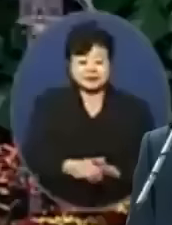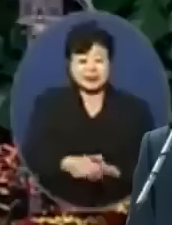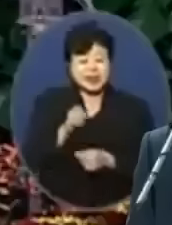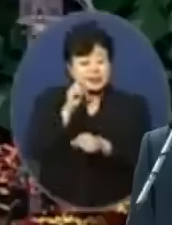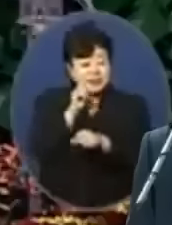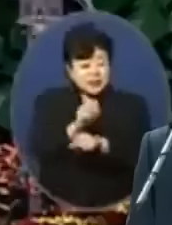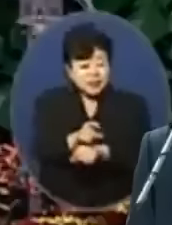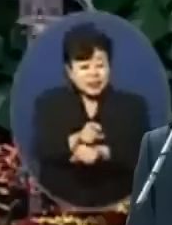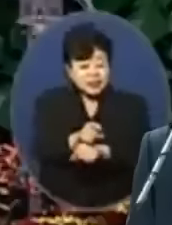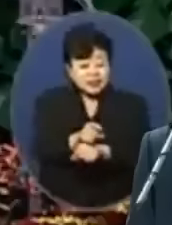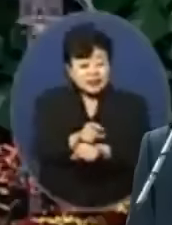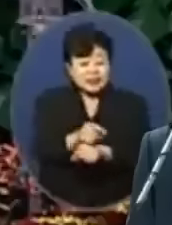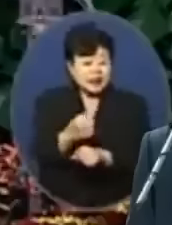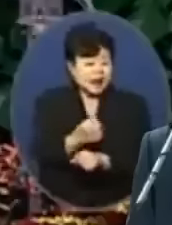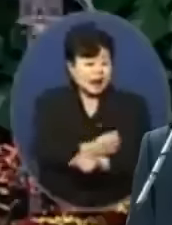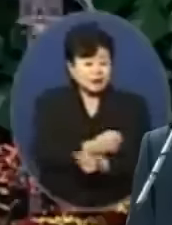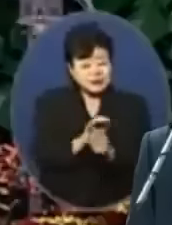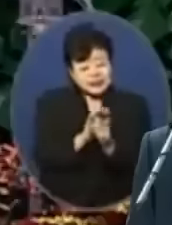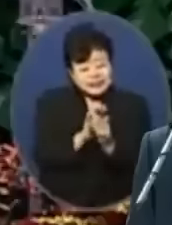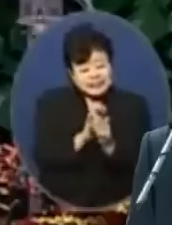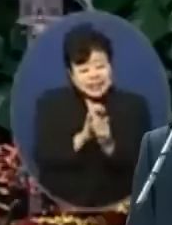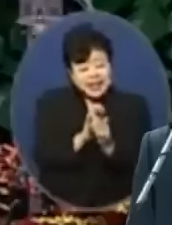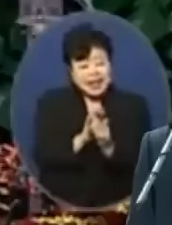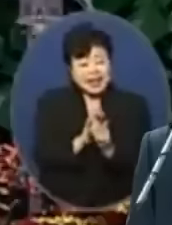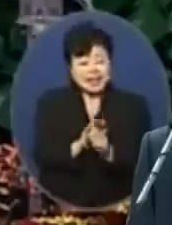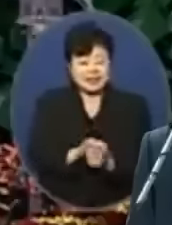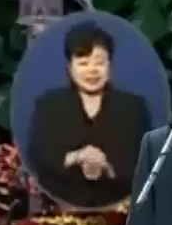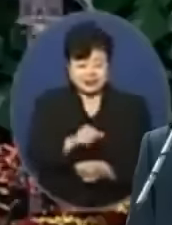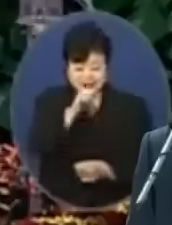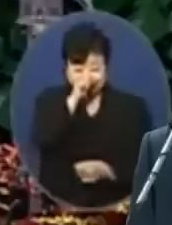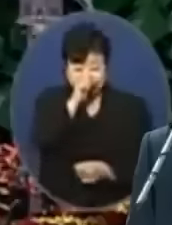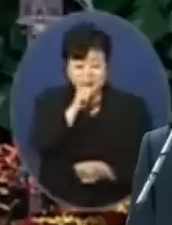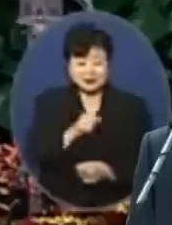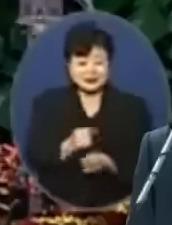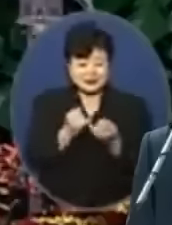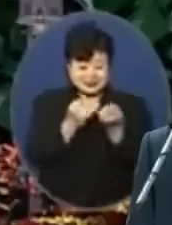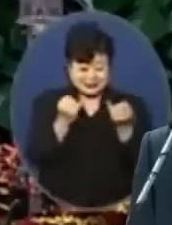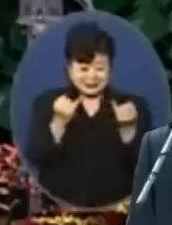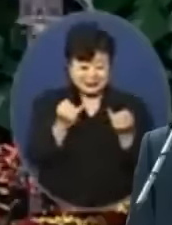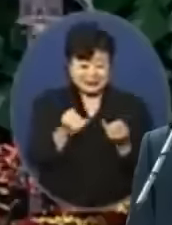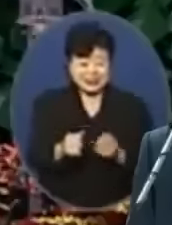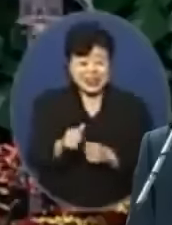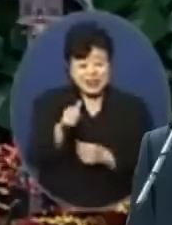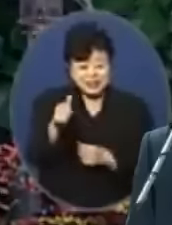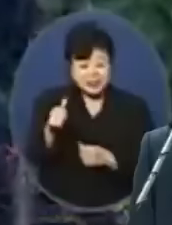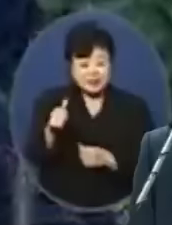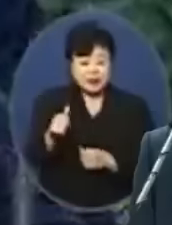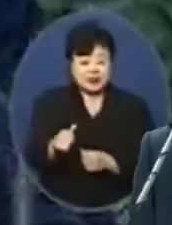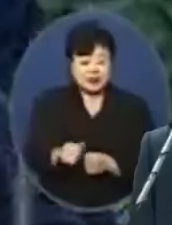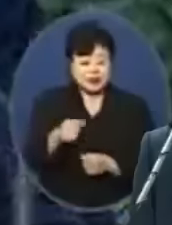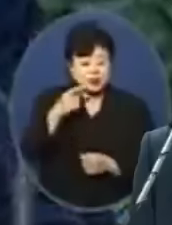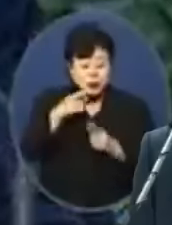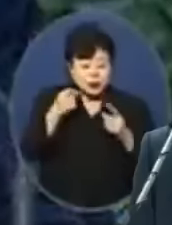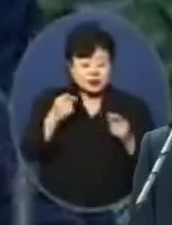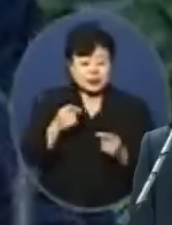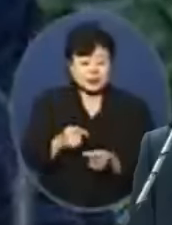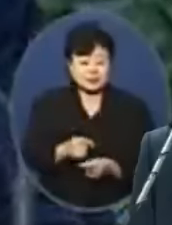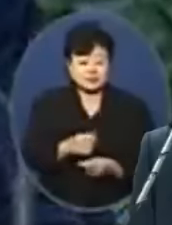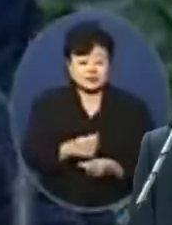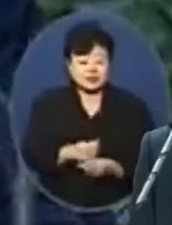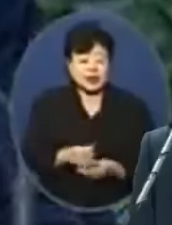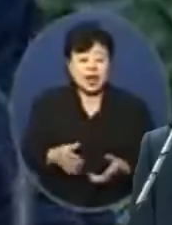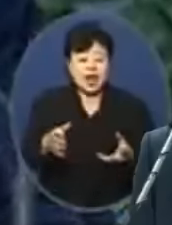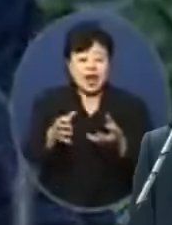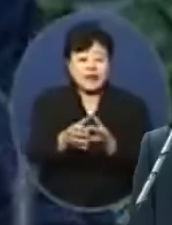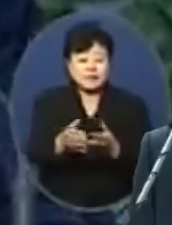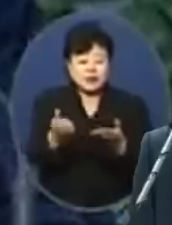성격이 엄청나게 친절하고 상냥한 분이었습니다. 그 남편과 저는 함께